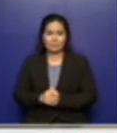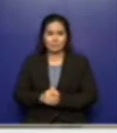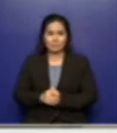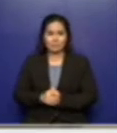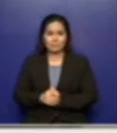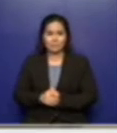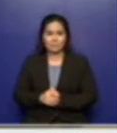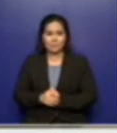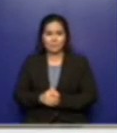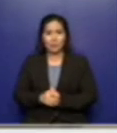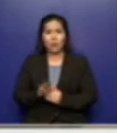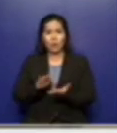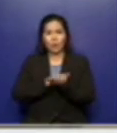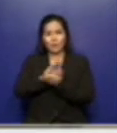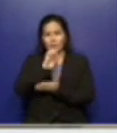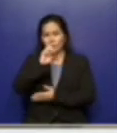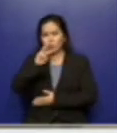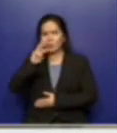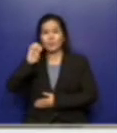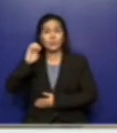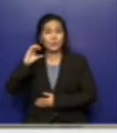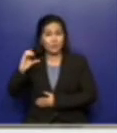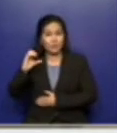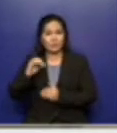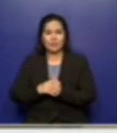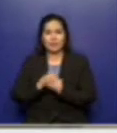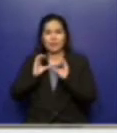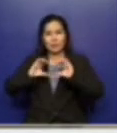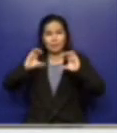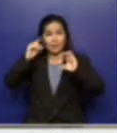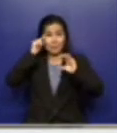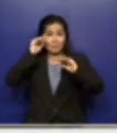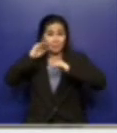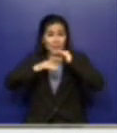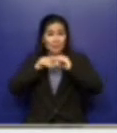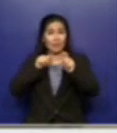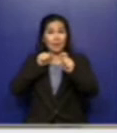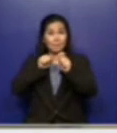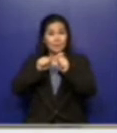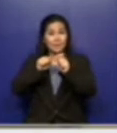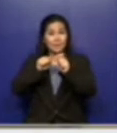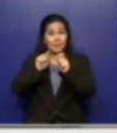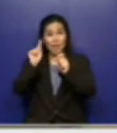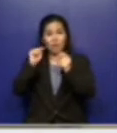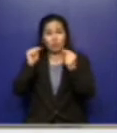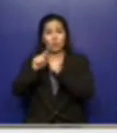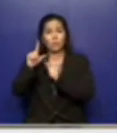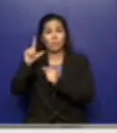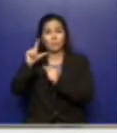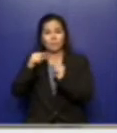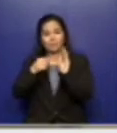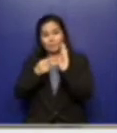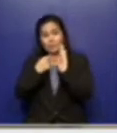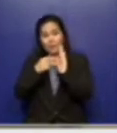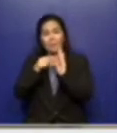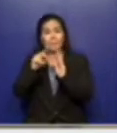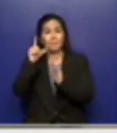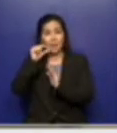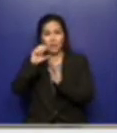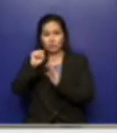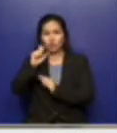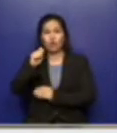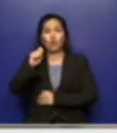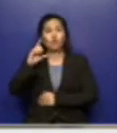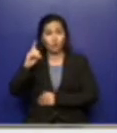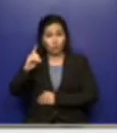นี้เนี่ยทางรัฐบาลเนี่ยพัฒนาแล้วก็คืออำเภอแม่สอดนะครับเป็นต้นทางมุกดาหารอยู่กลางท